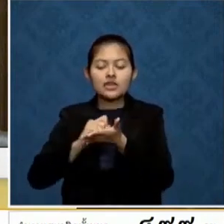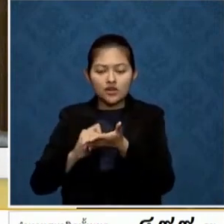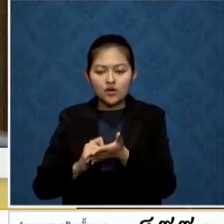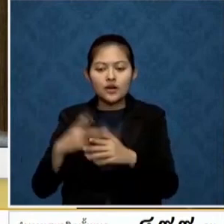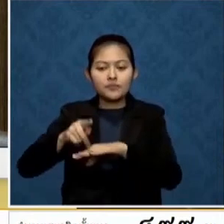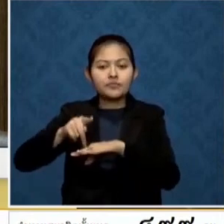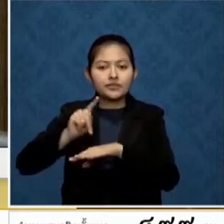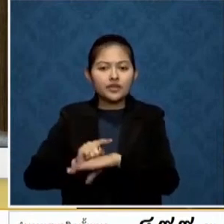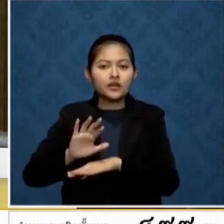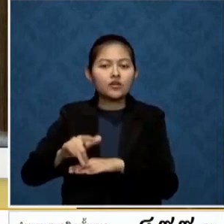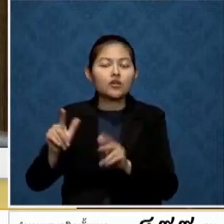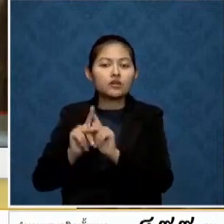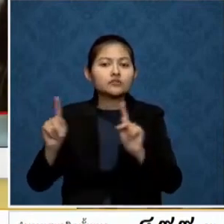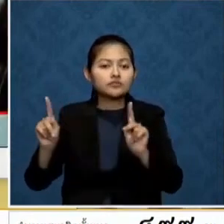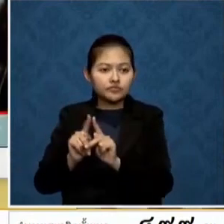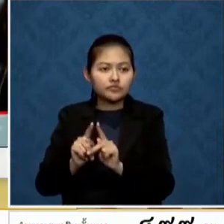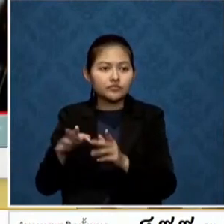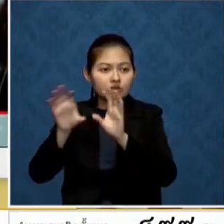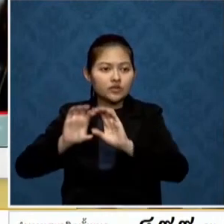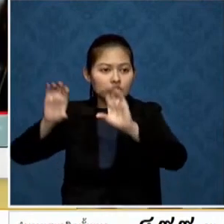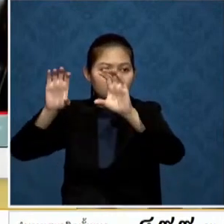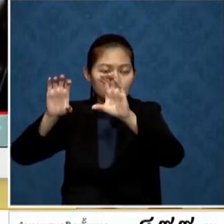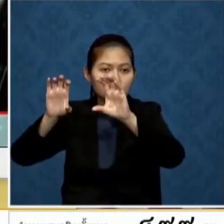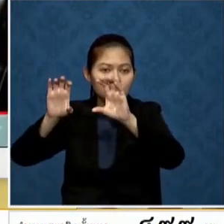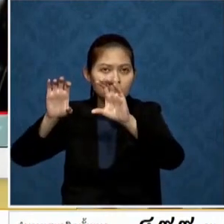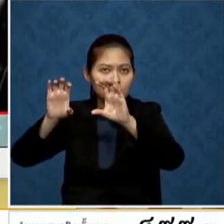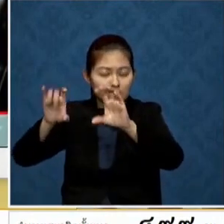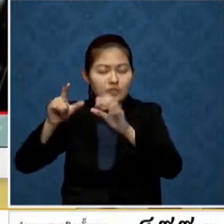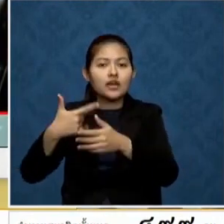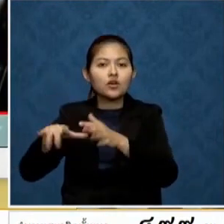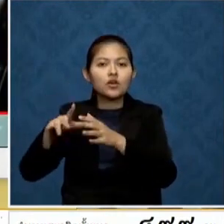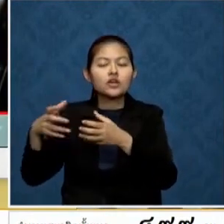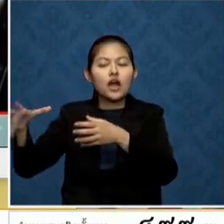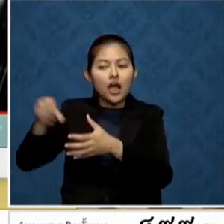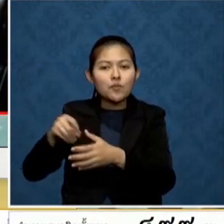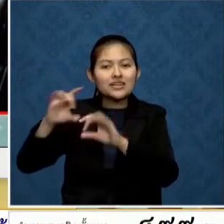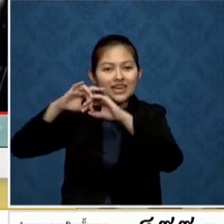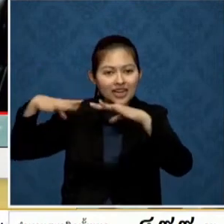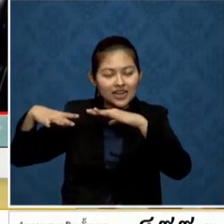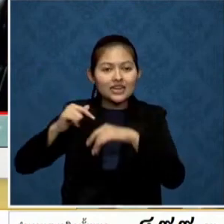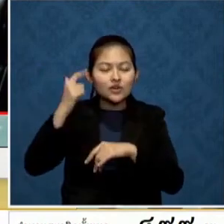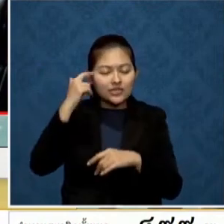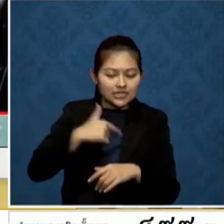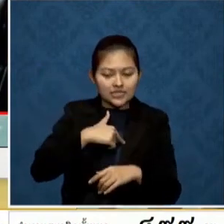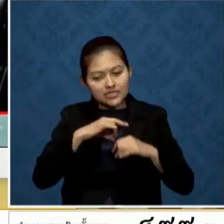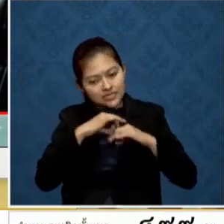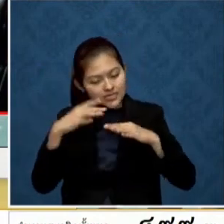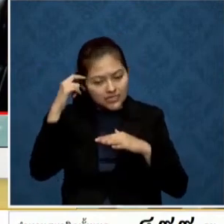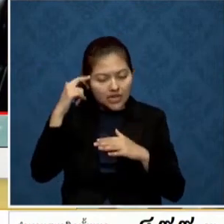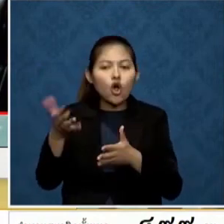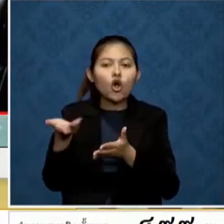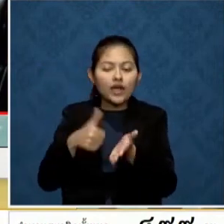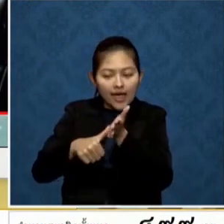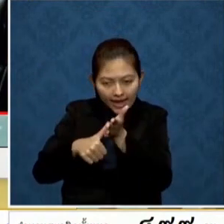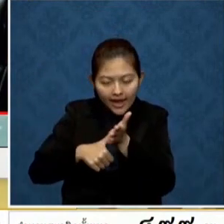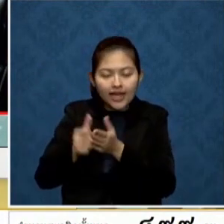ประของคณะกรรมาธิการกิจการสภาเนี่ยเป็นถักซี่ฝ่ายค้านแต่หากอันนี้เป็นสิ่งที่ขัดใจหรือว่าติดใจท่านก็ยินดีที่จะปรับปรุง